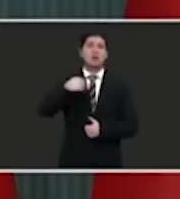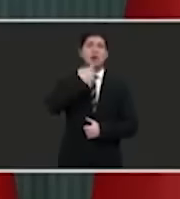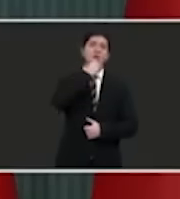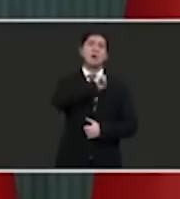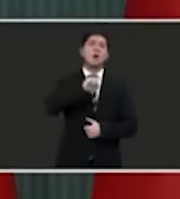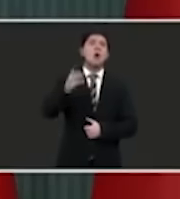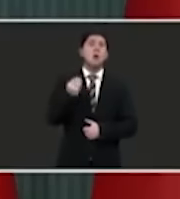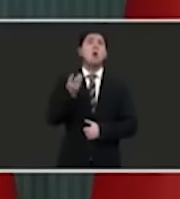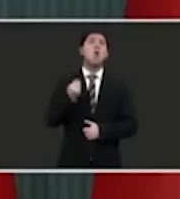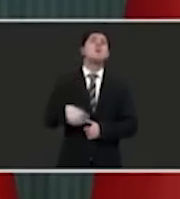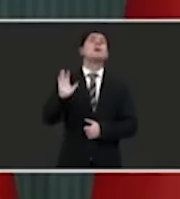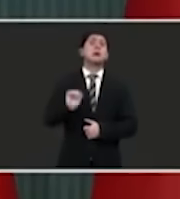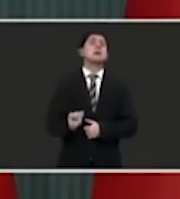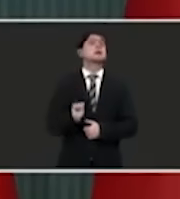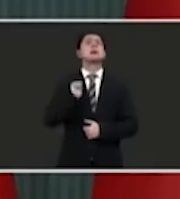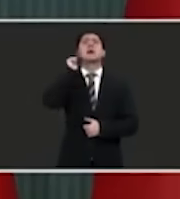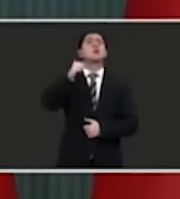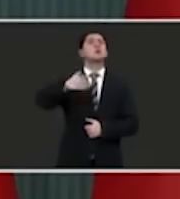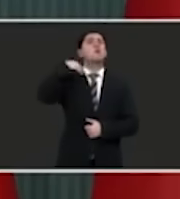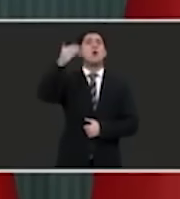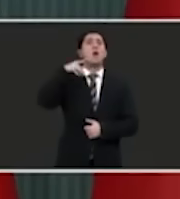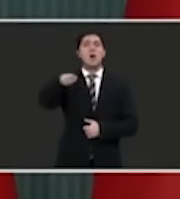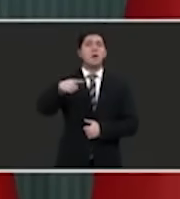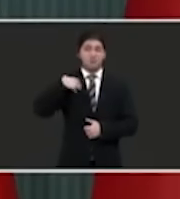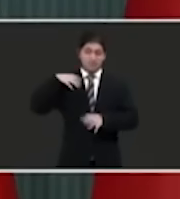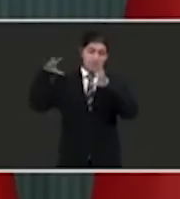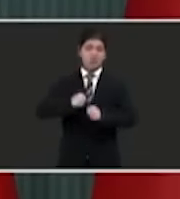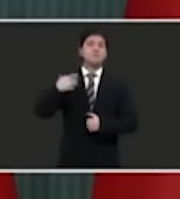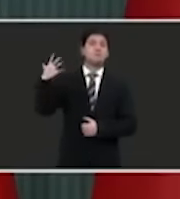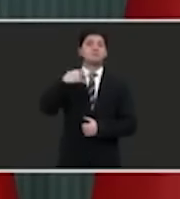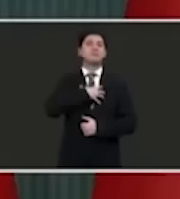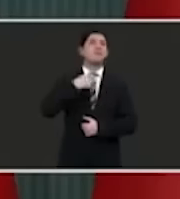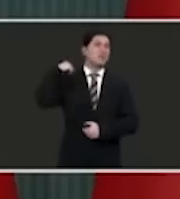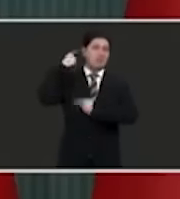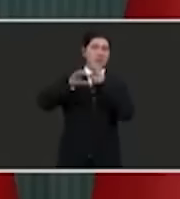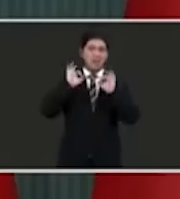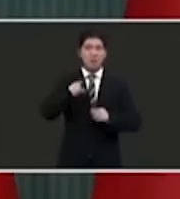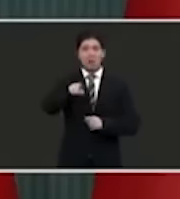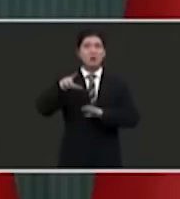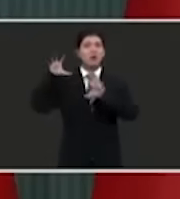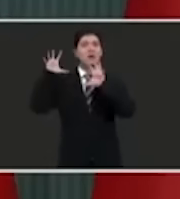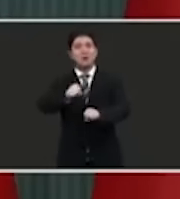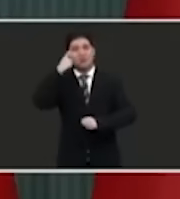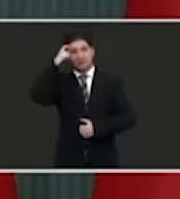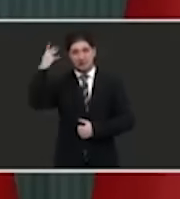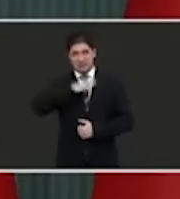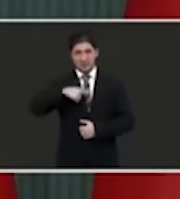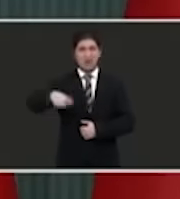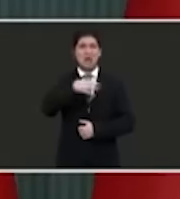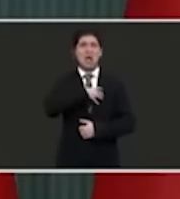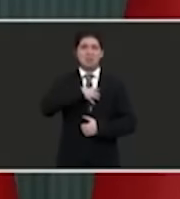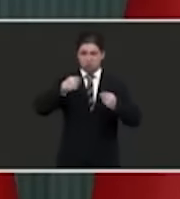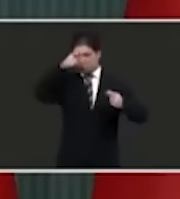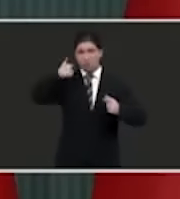vermezsek, yarın vaat edilmiş topraklar denilen işgalci fanatizmin kendi